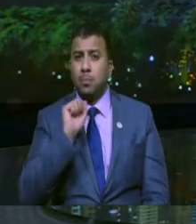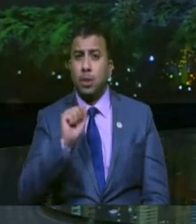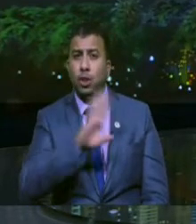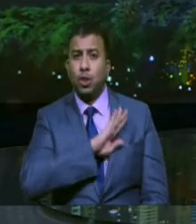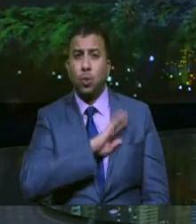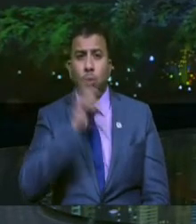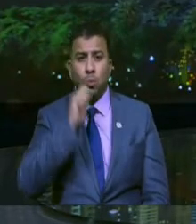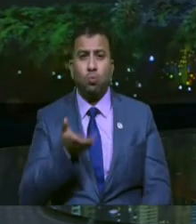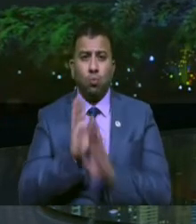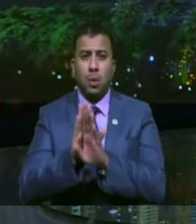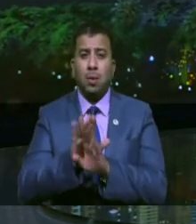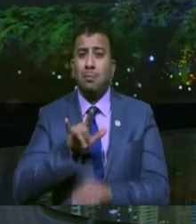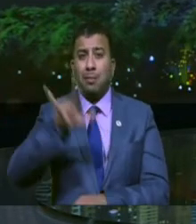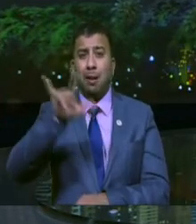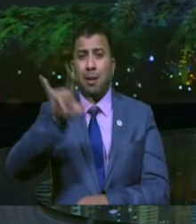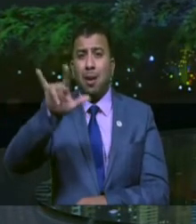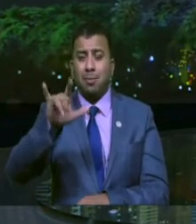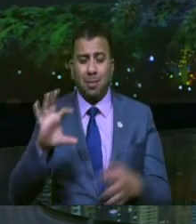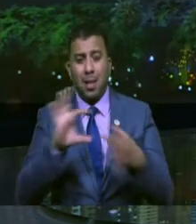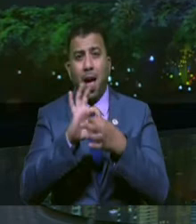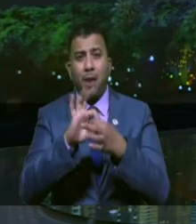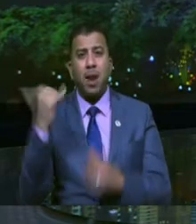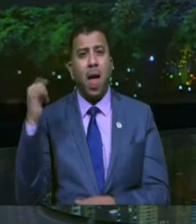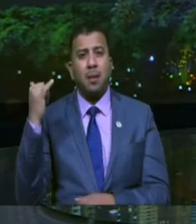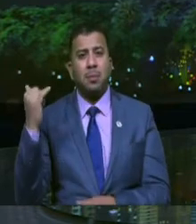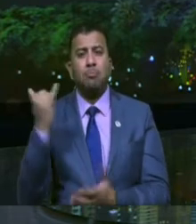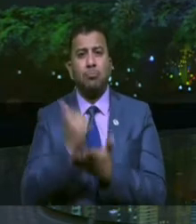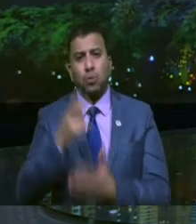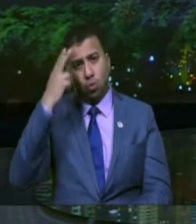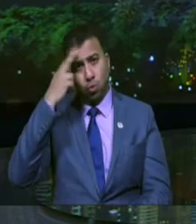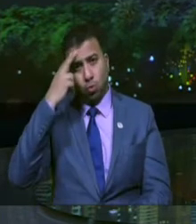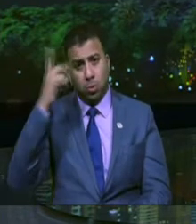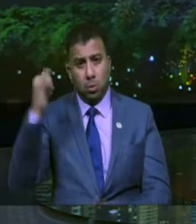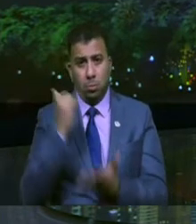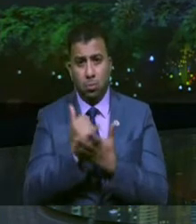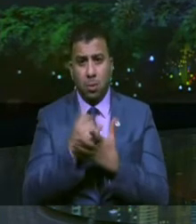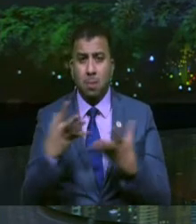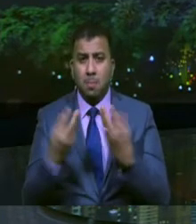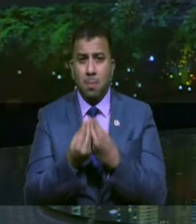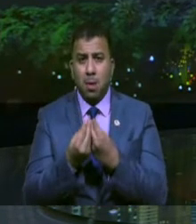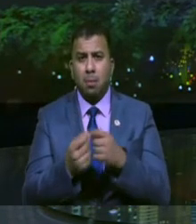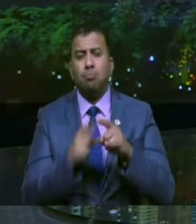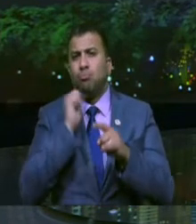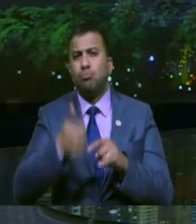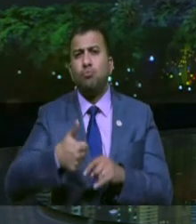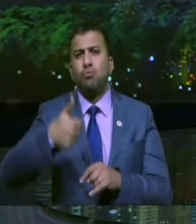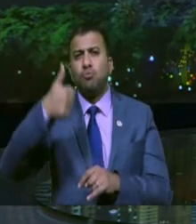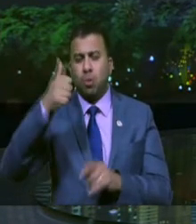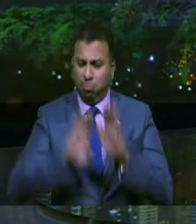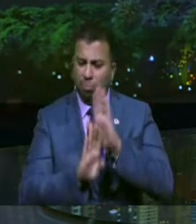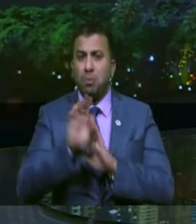تمكن الجيش الوطني بمساندة طائرات وقوات التحالف العربي بقيادة المملكة العربية السعودية من